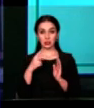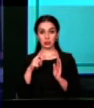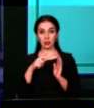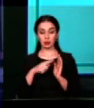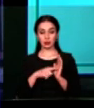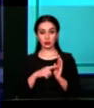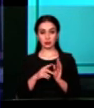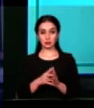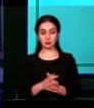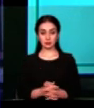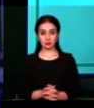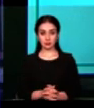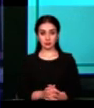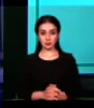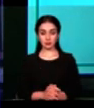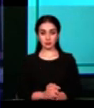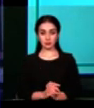2327.27.